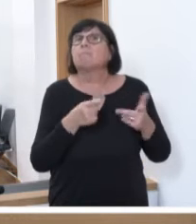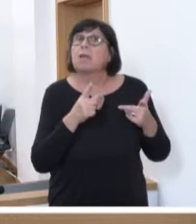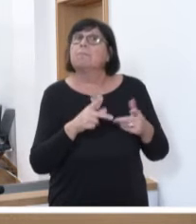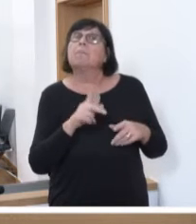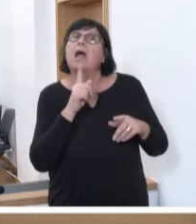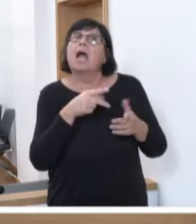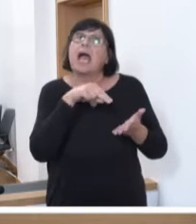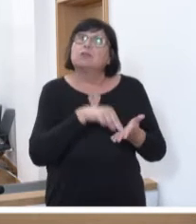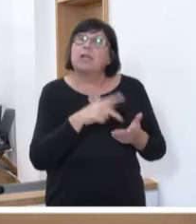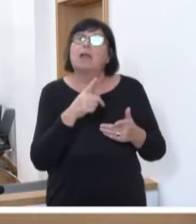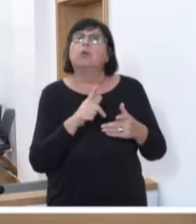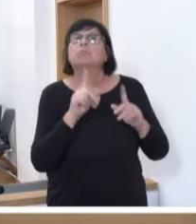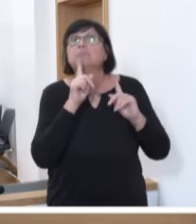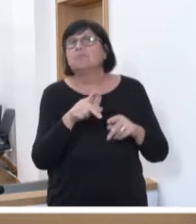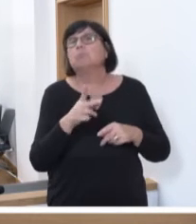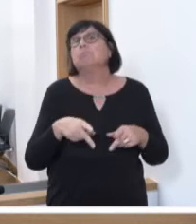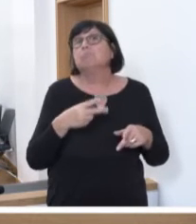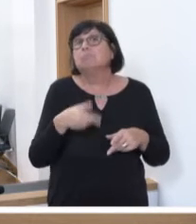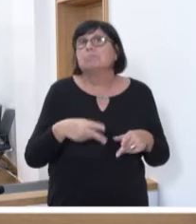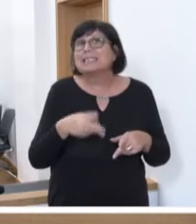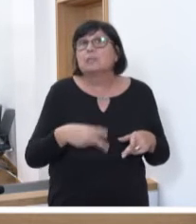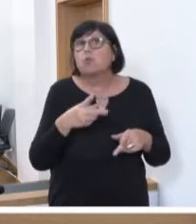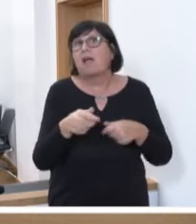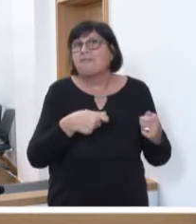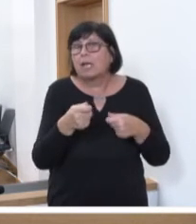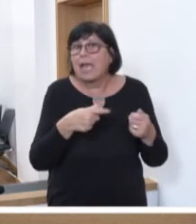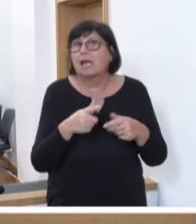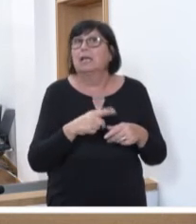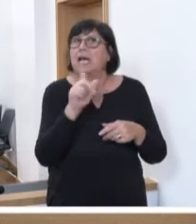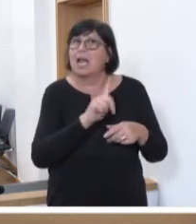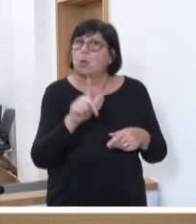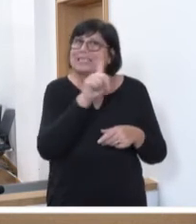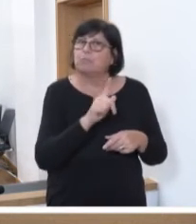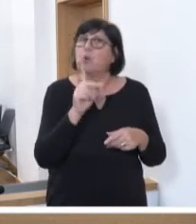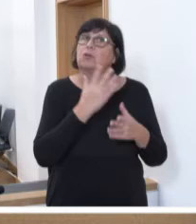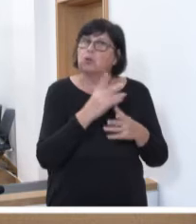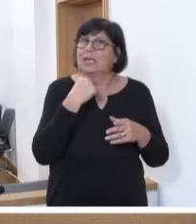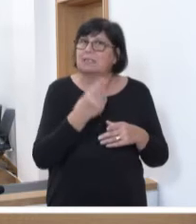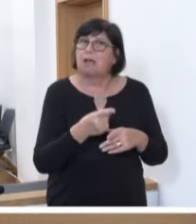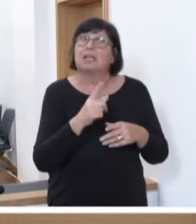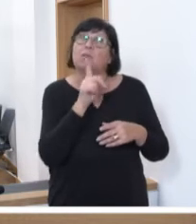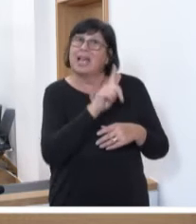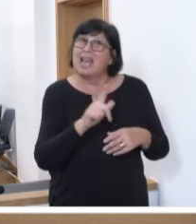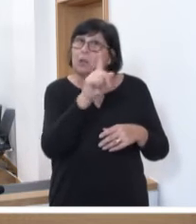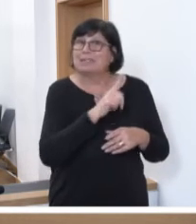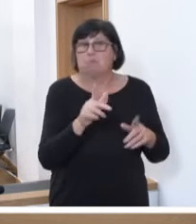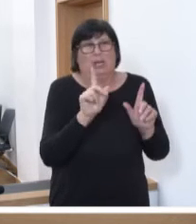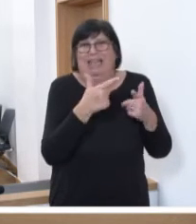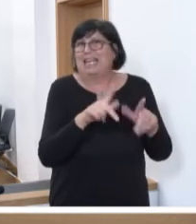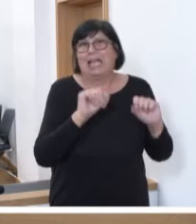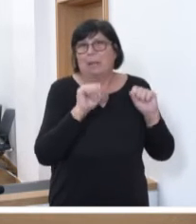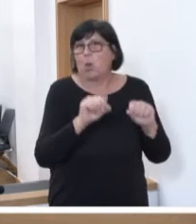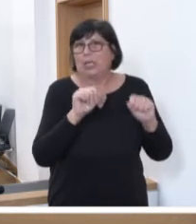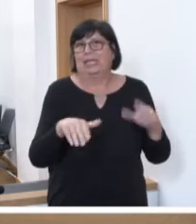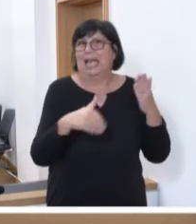Erstellung des FEB-ÖPNV haben Vertreter des luxemburgischen Verkehrsministeriums deutlich zum Ausdruck gebracht, dass seitens des Großherzogs keine Möglichkeit für den Neubau